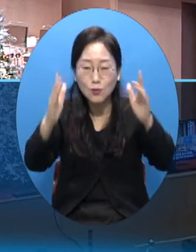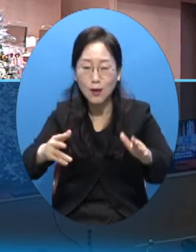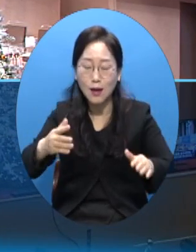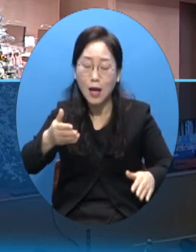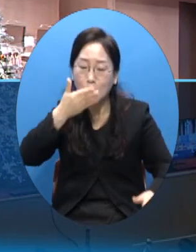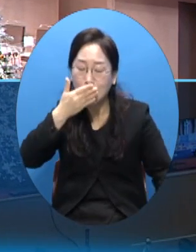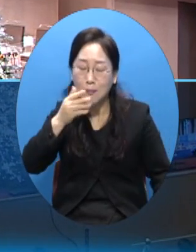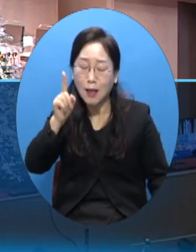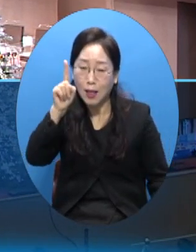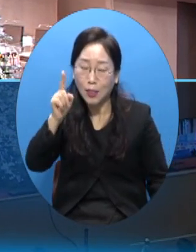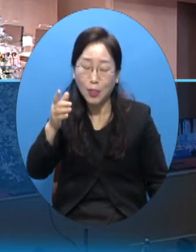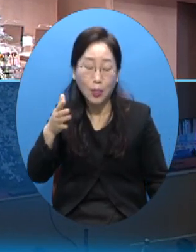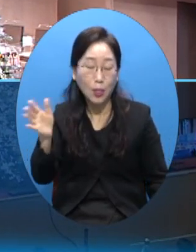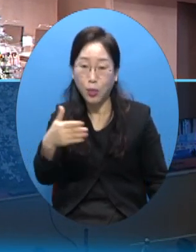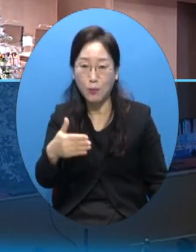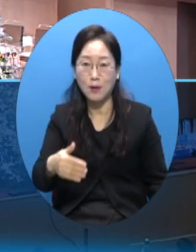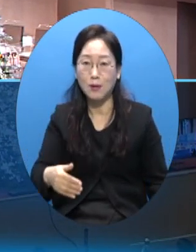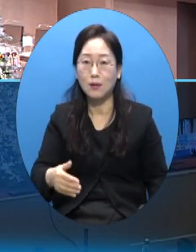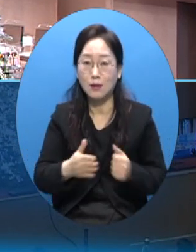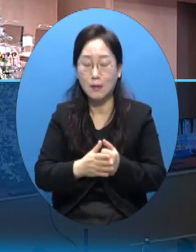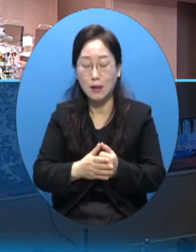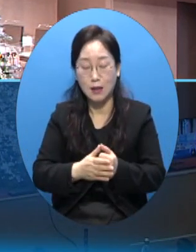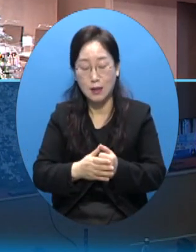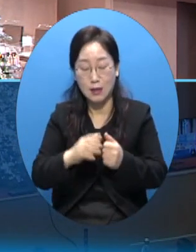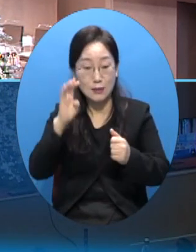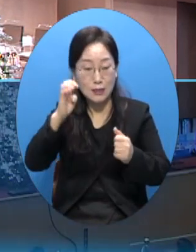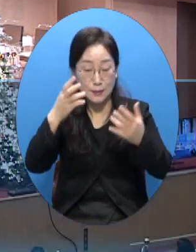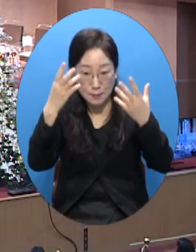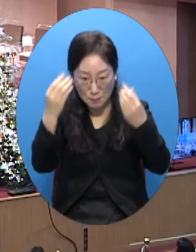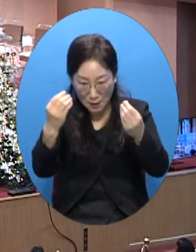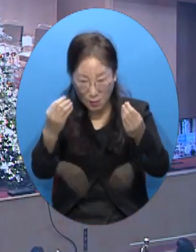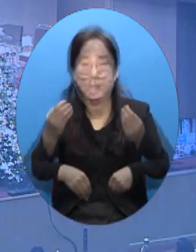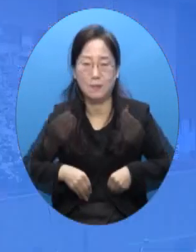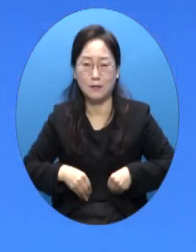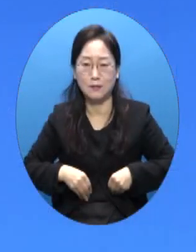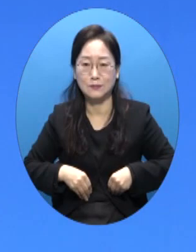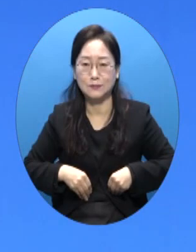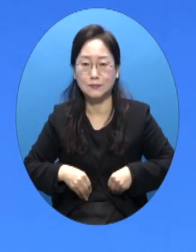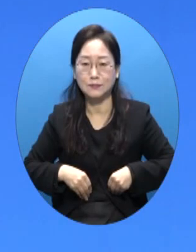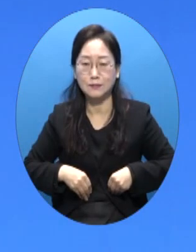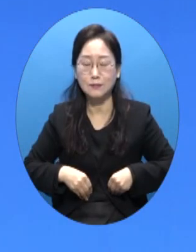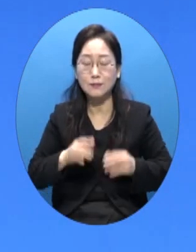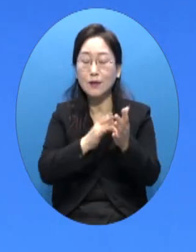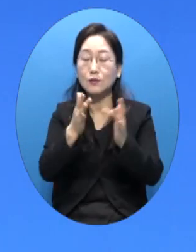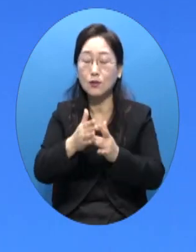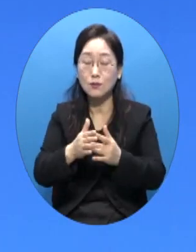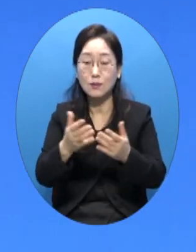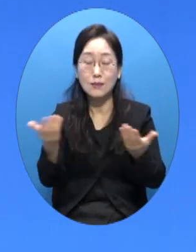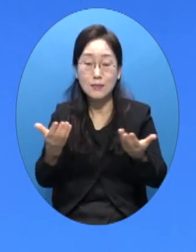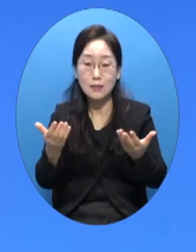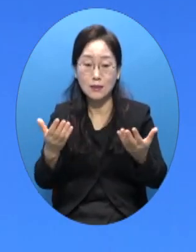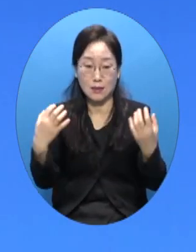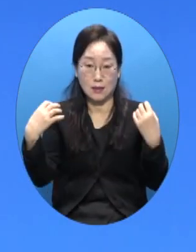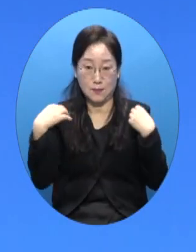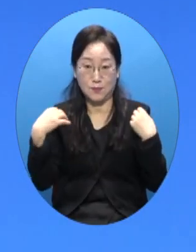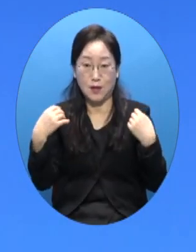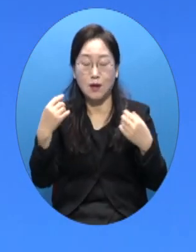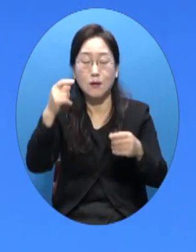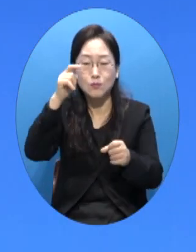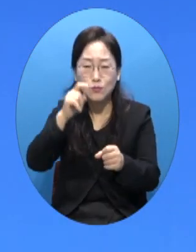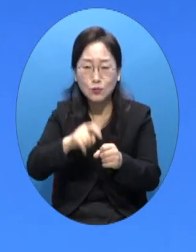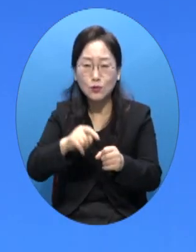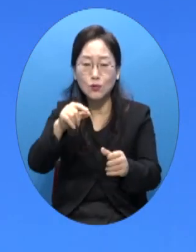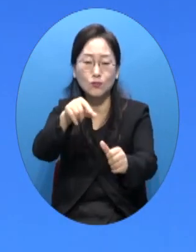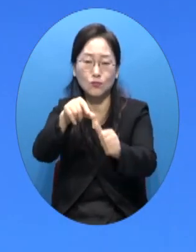날수가 다음에 주이신 예수님께서 그 귀한 사역을 감당하시기 위해서 원류